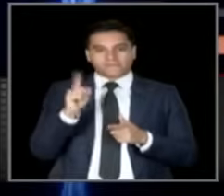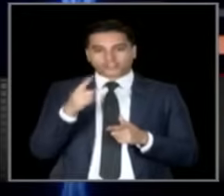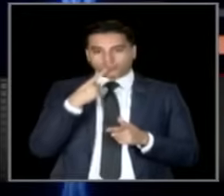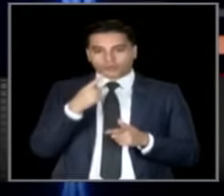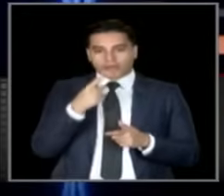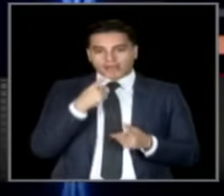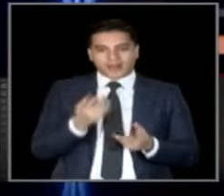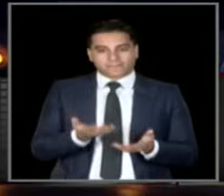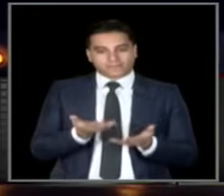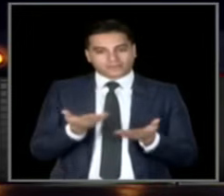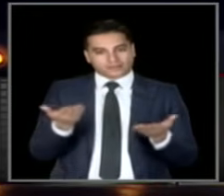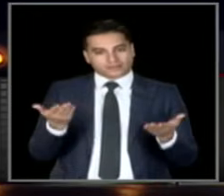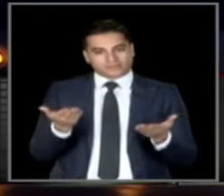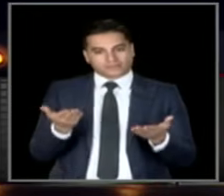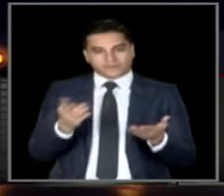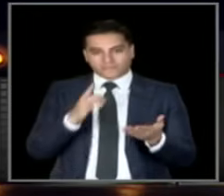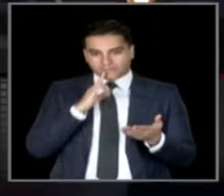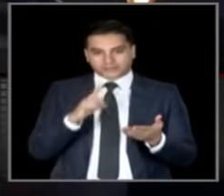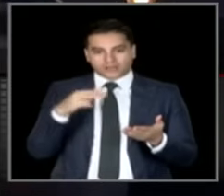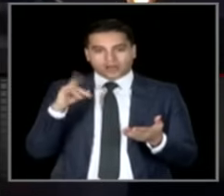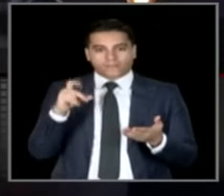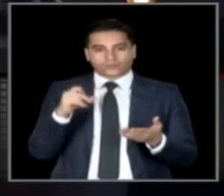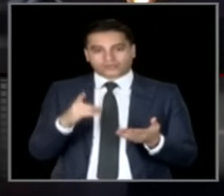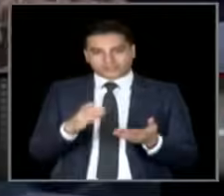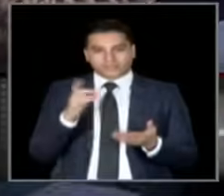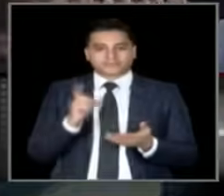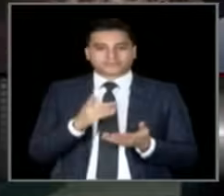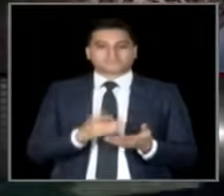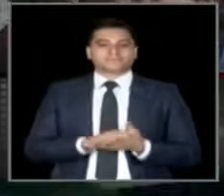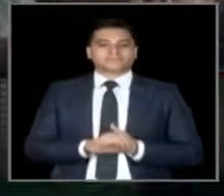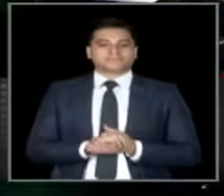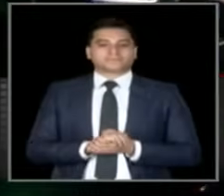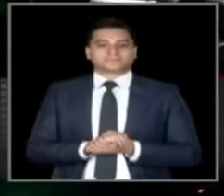كده أبدا يعني. عمرو، طبعا إجابة صحيحة، برافو عليك.